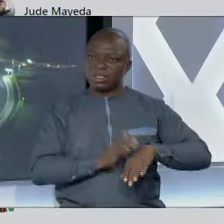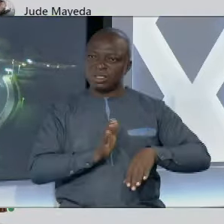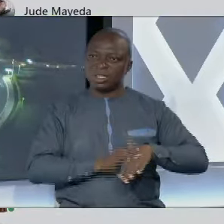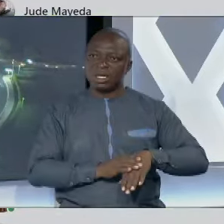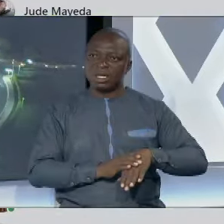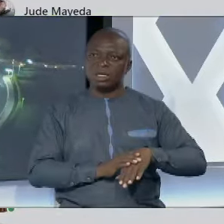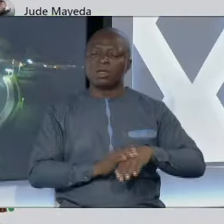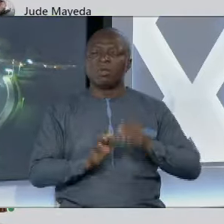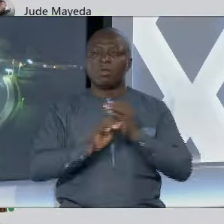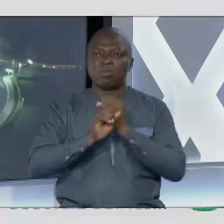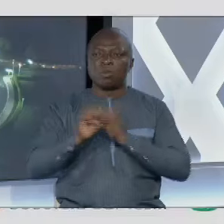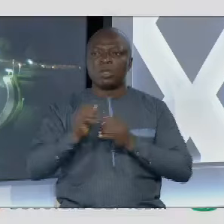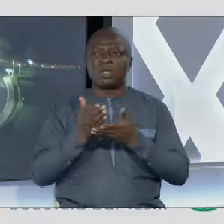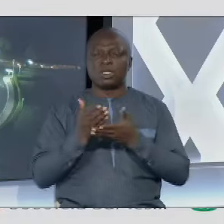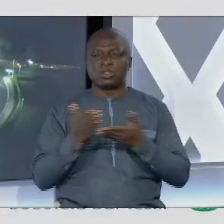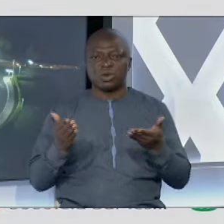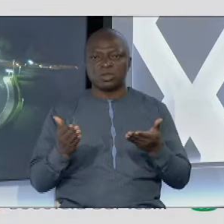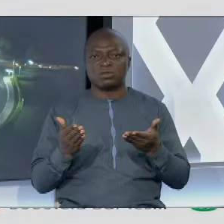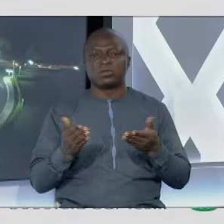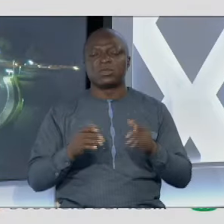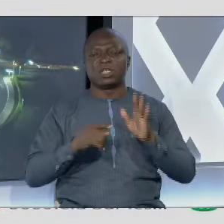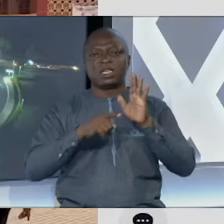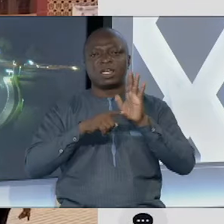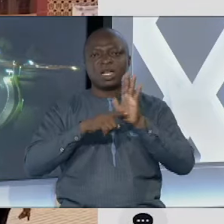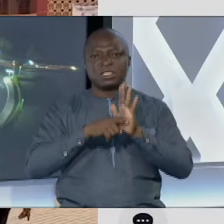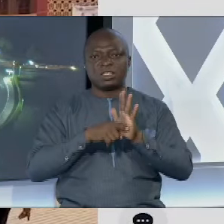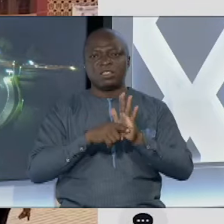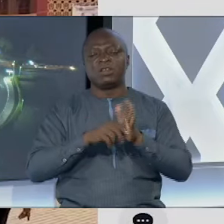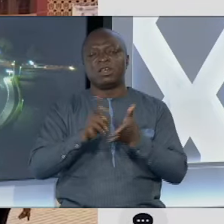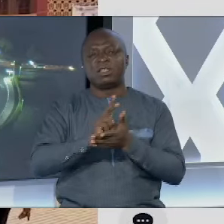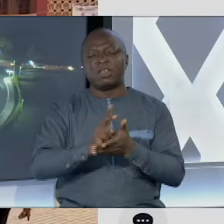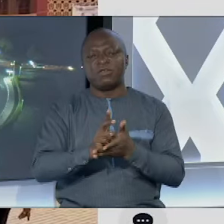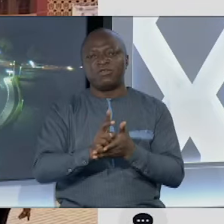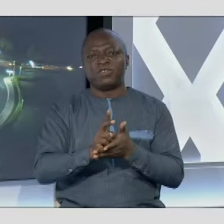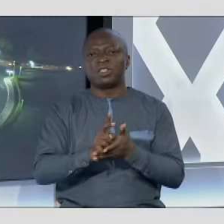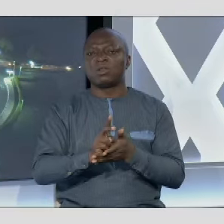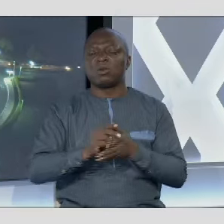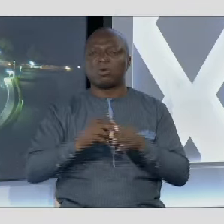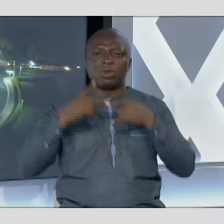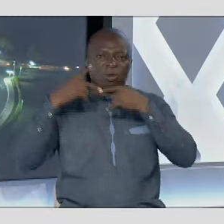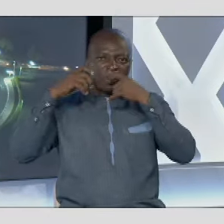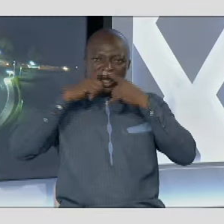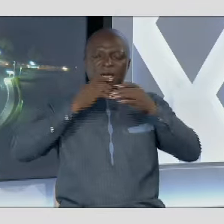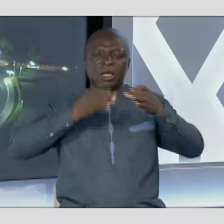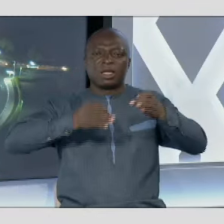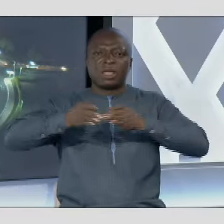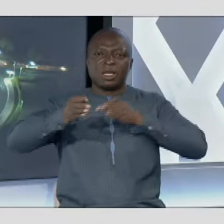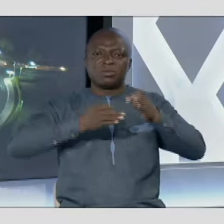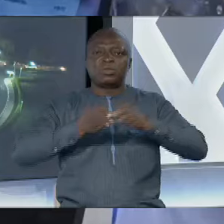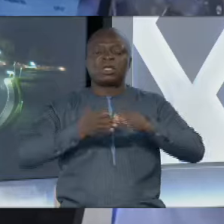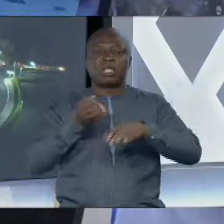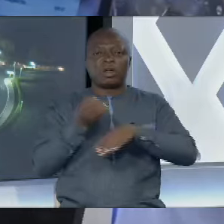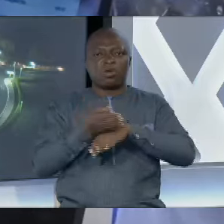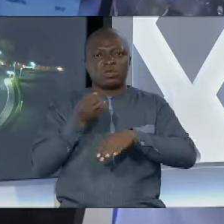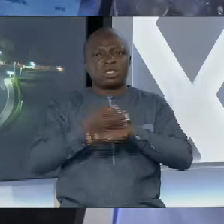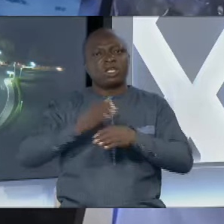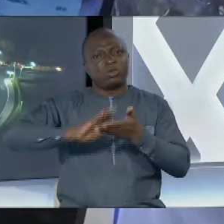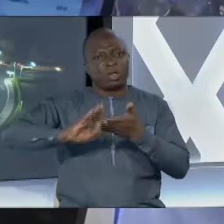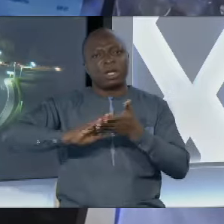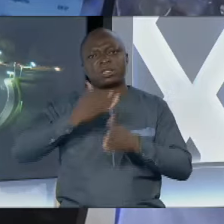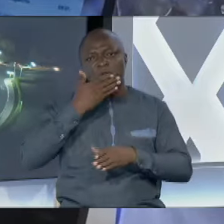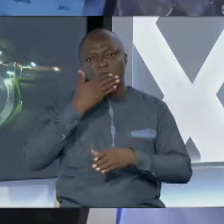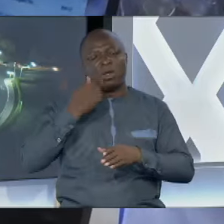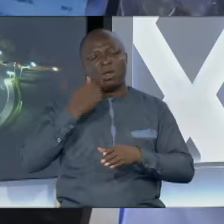des infographies, des articles, des vidéos et des podcasts qui expliquent les concepts de tolérance,